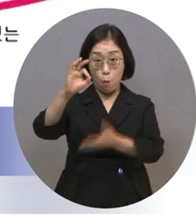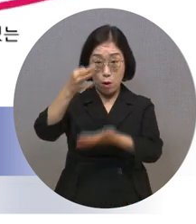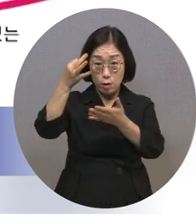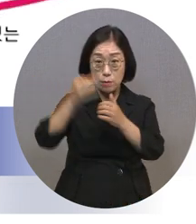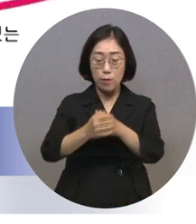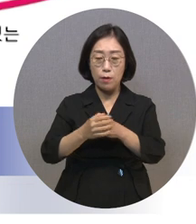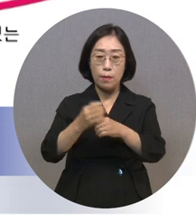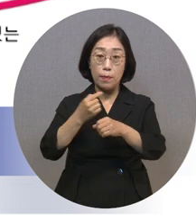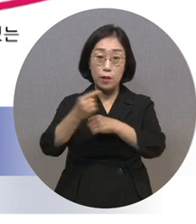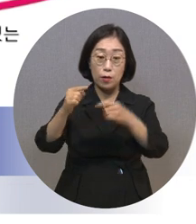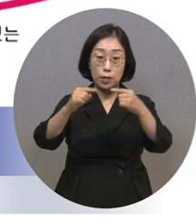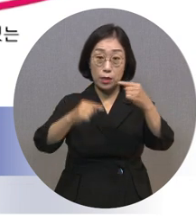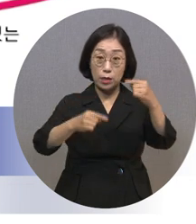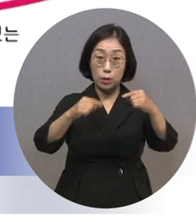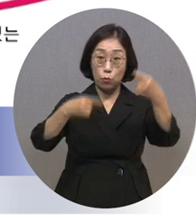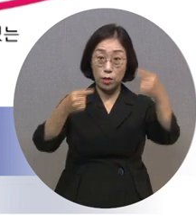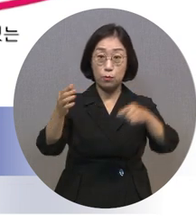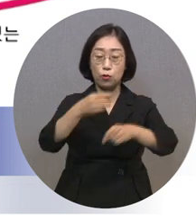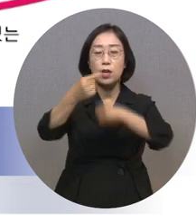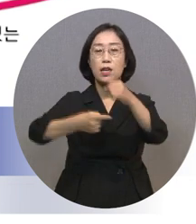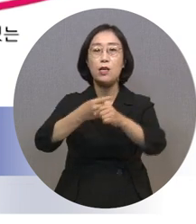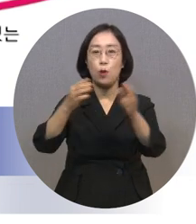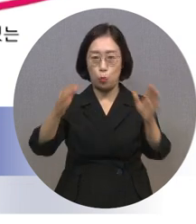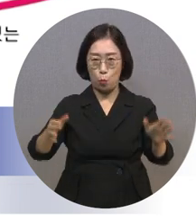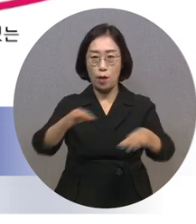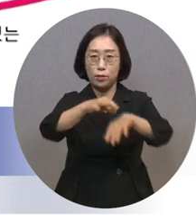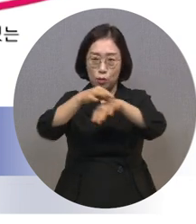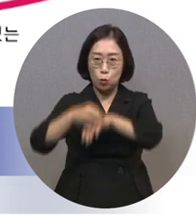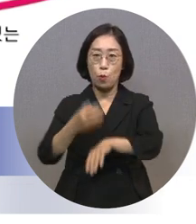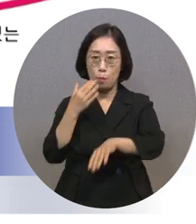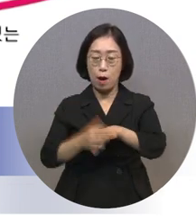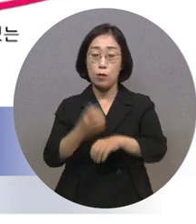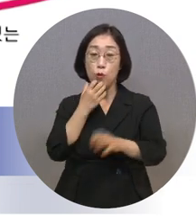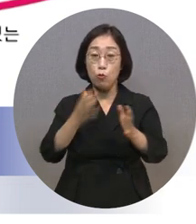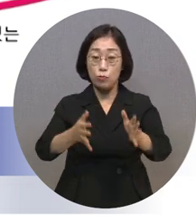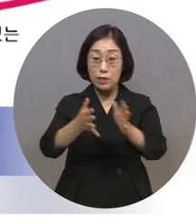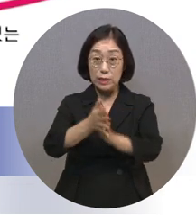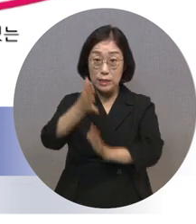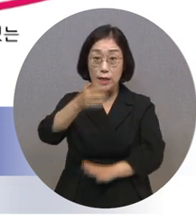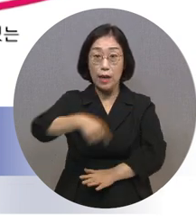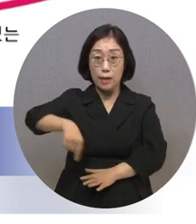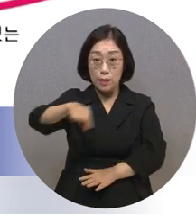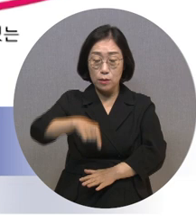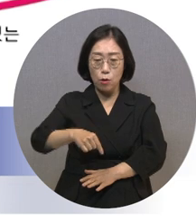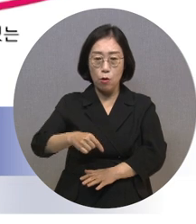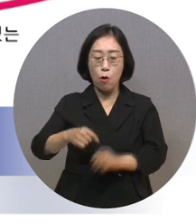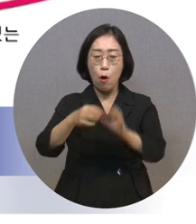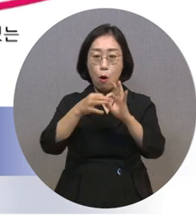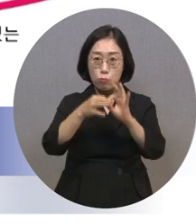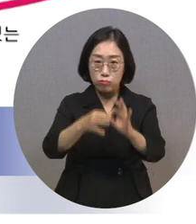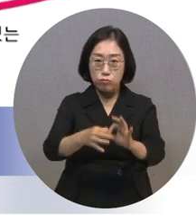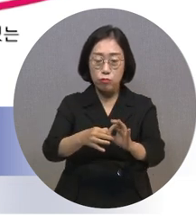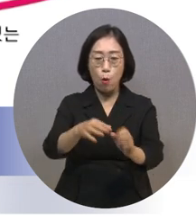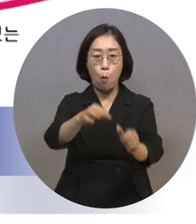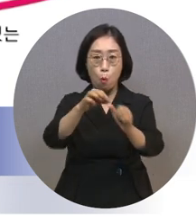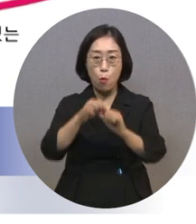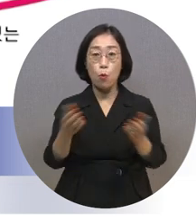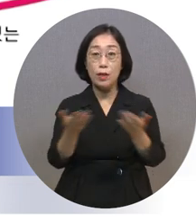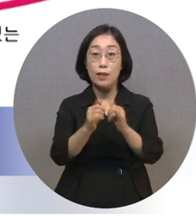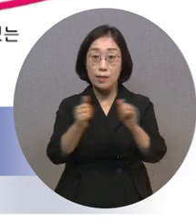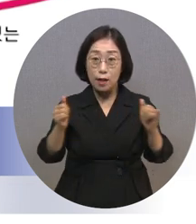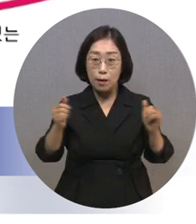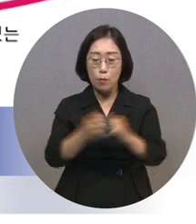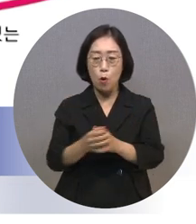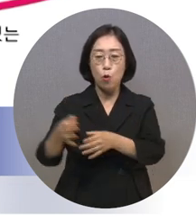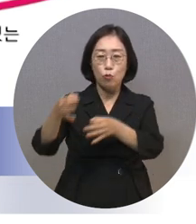1일부터 1년간 적용됩니다 적용 대상은 서울시와 시 투자 출연기관 소속 직접 고용 노동자 서울시